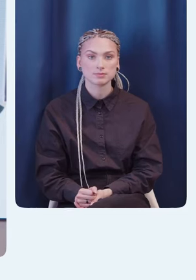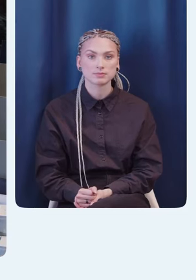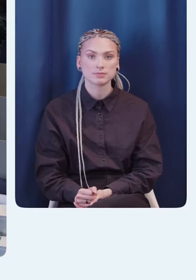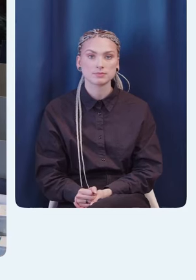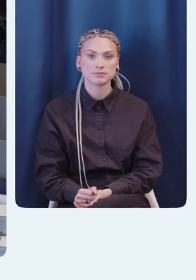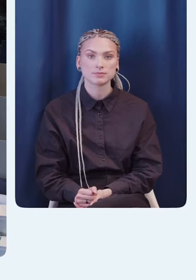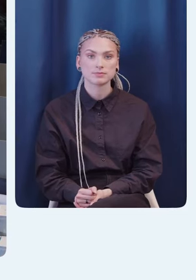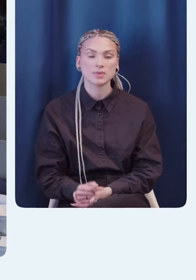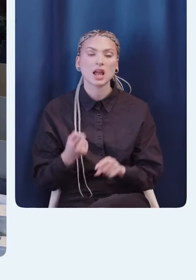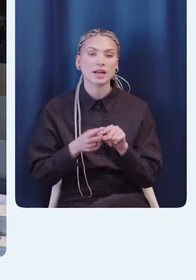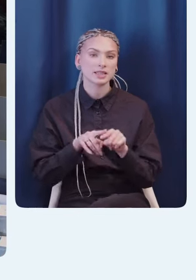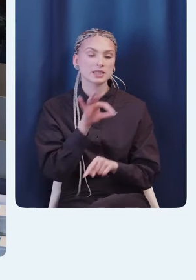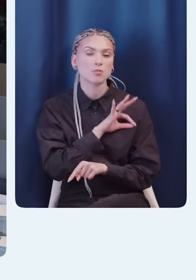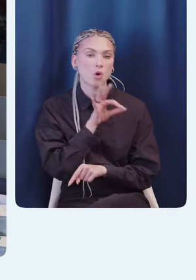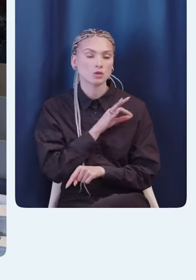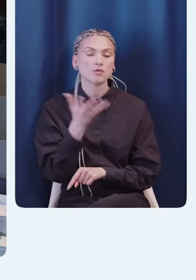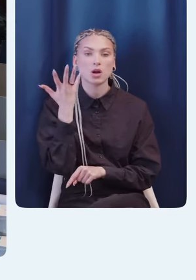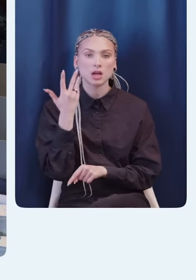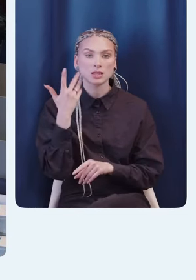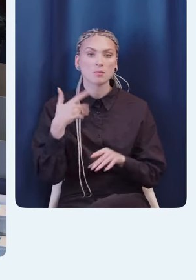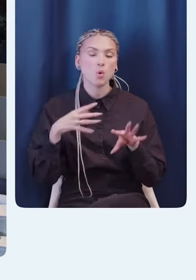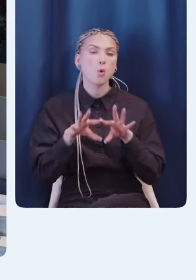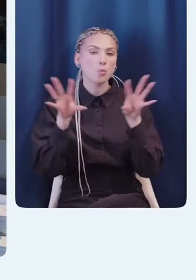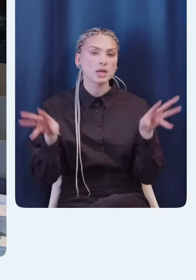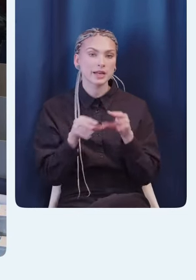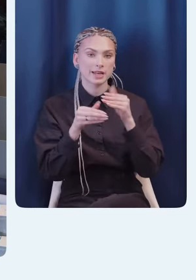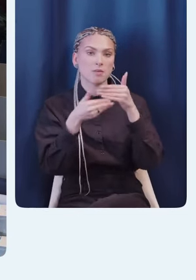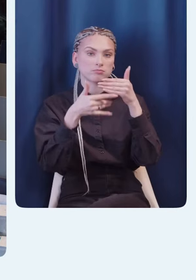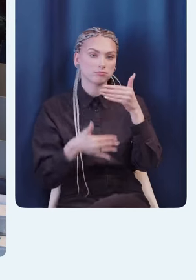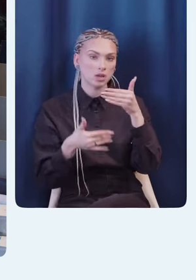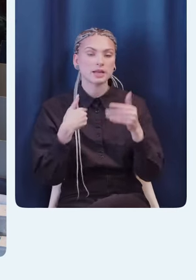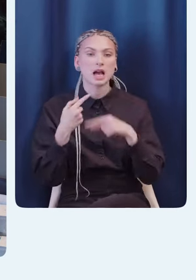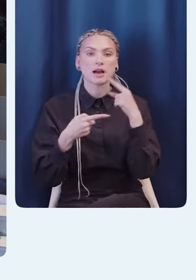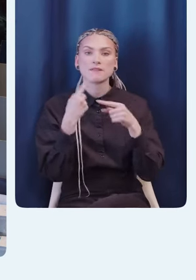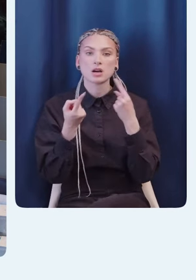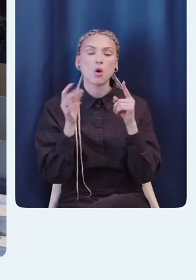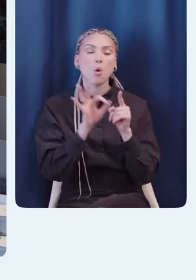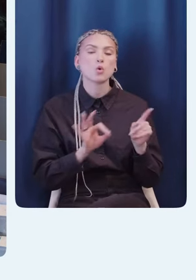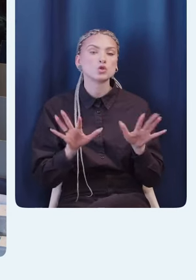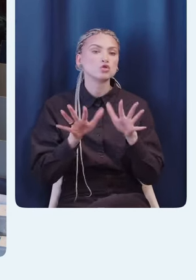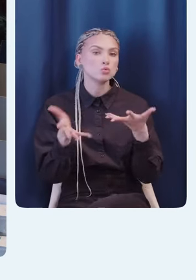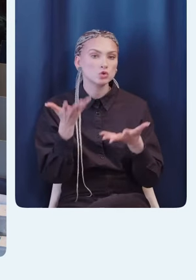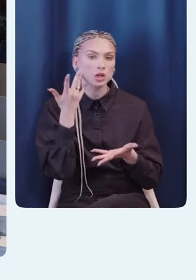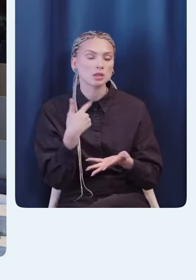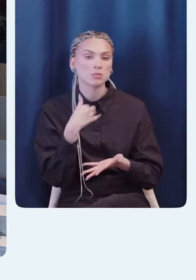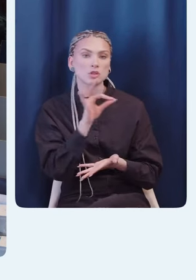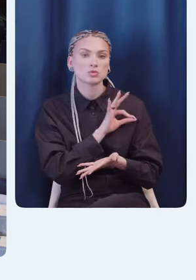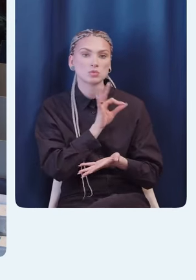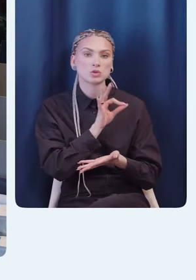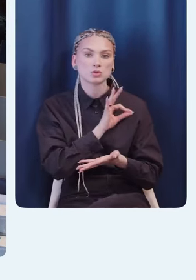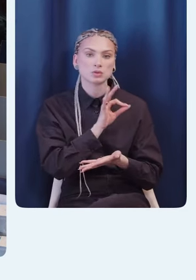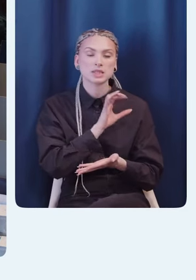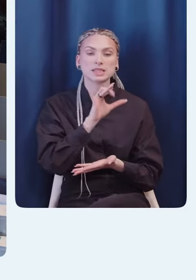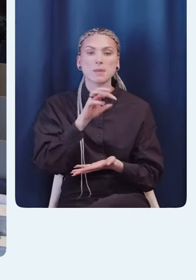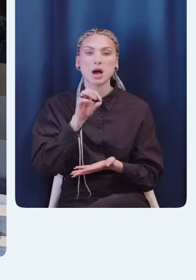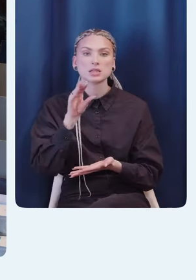Раз. Да, это используется, когда мы объединяем детей. Но я говорил о случае, когда мы используем clear and send